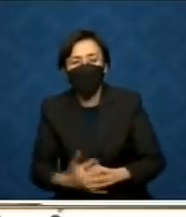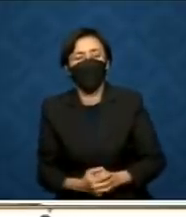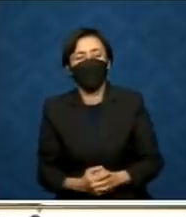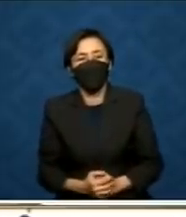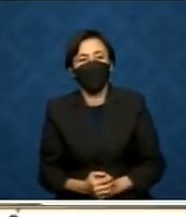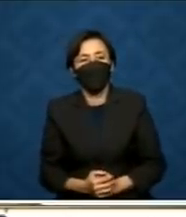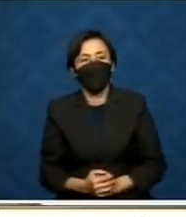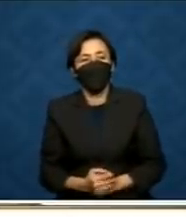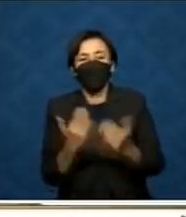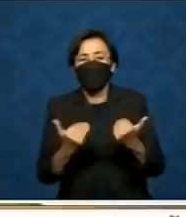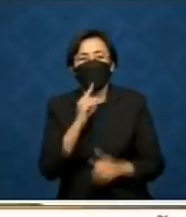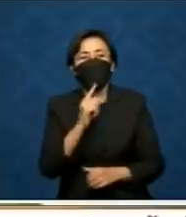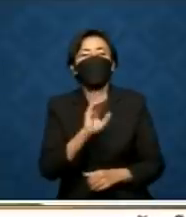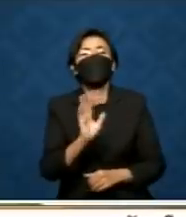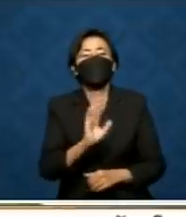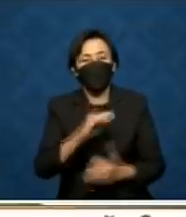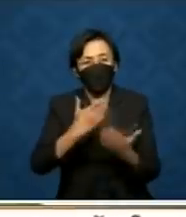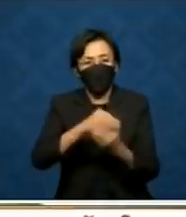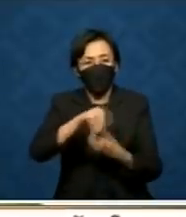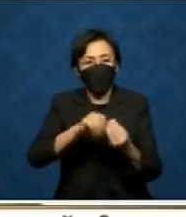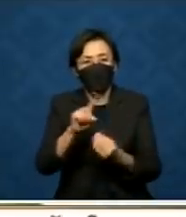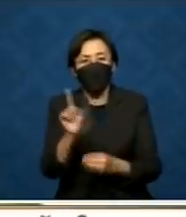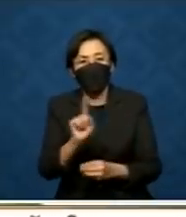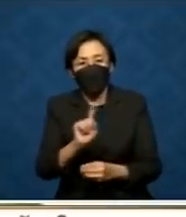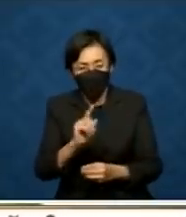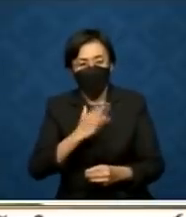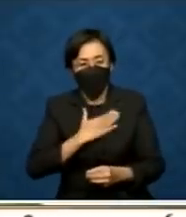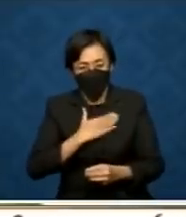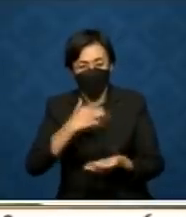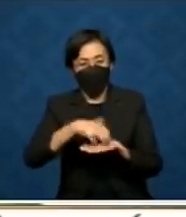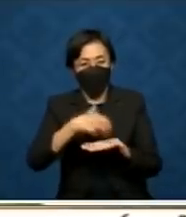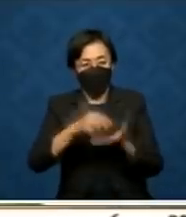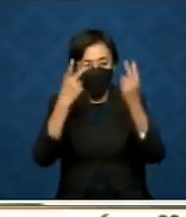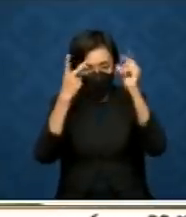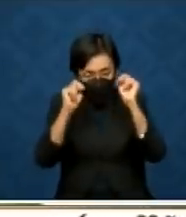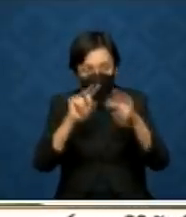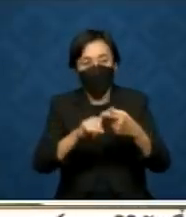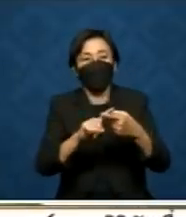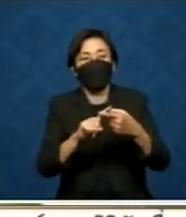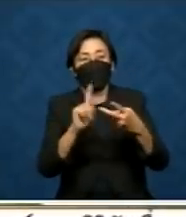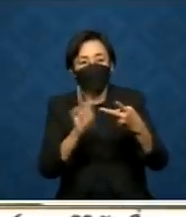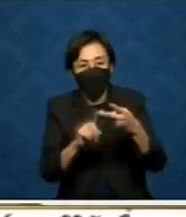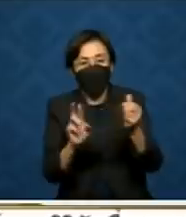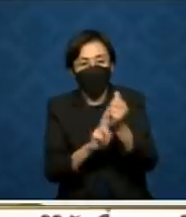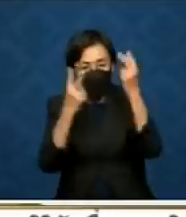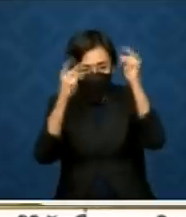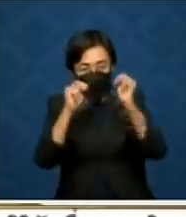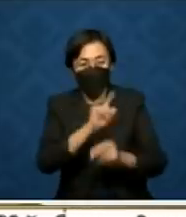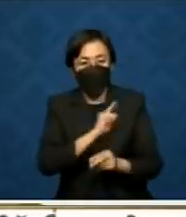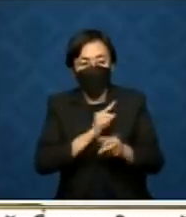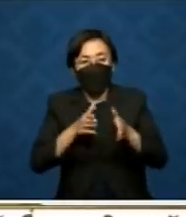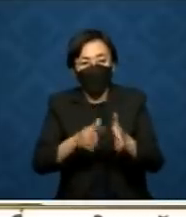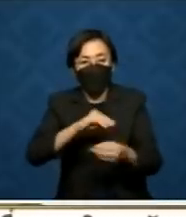ไม่ต้องพูดเลยว่าเศรษฐกิจเป็นยังไงเดี๋ยวผมจะพูดถึงท่านนายกและพูดถึงลำทีรองนายกที่ดูเรื่องเศรษฐกิจ